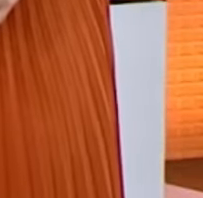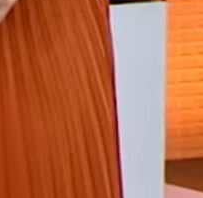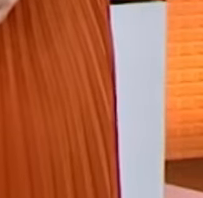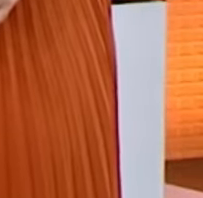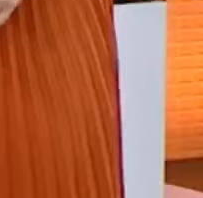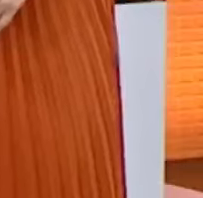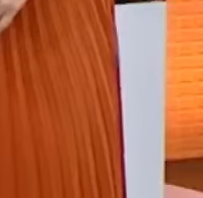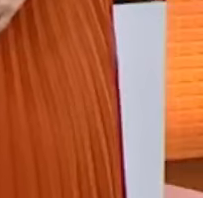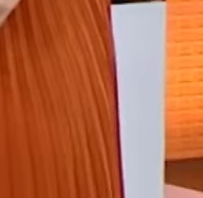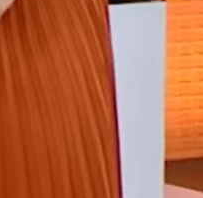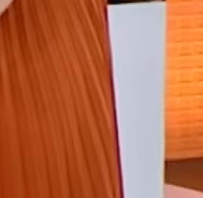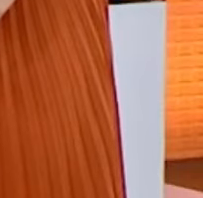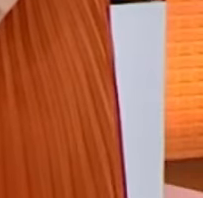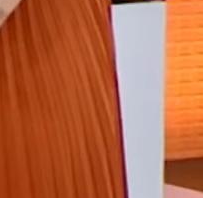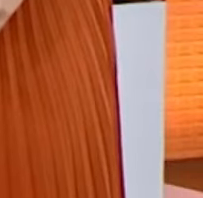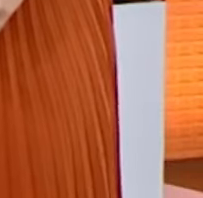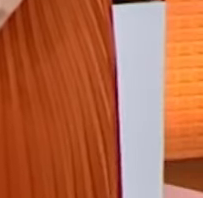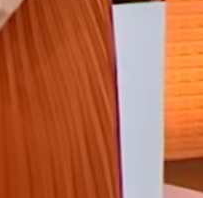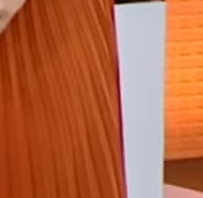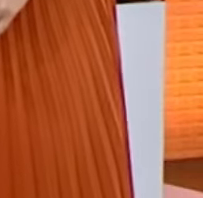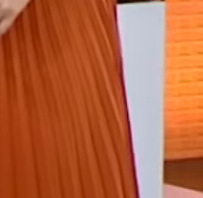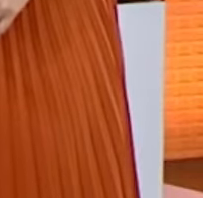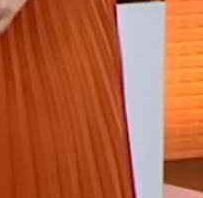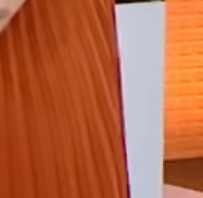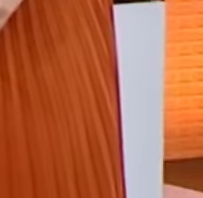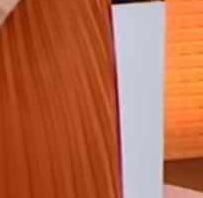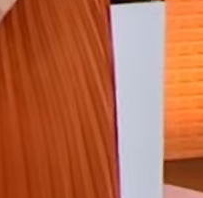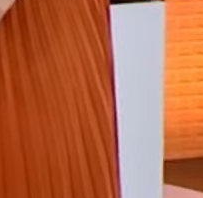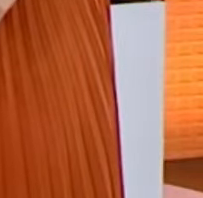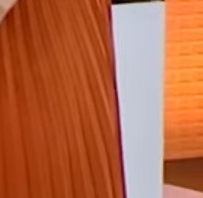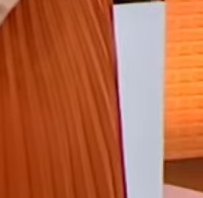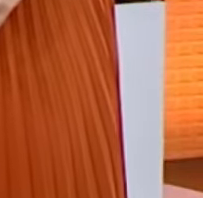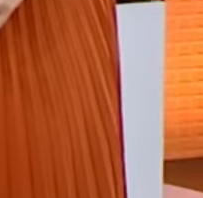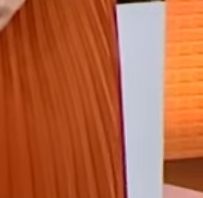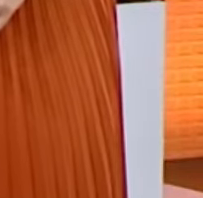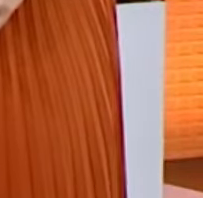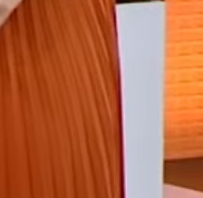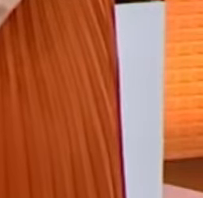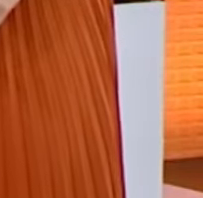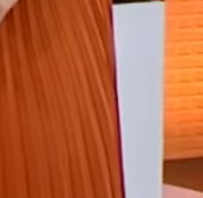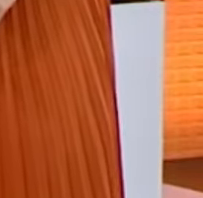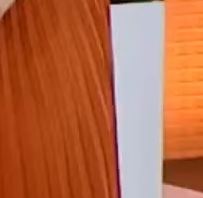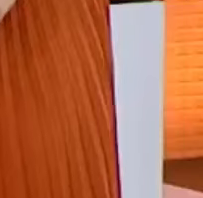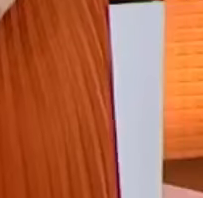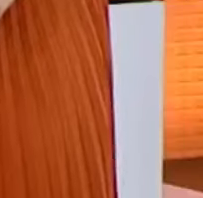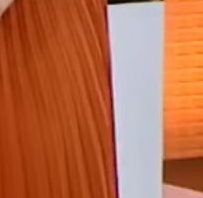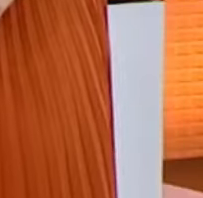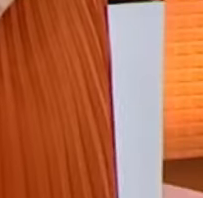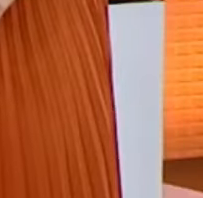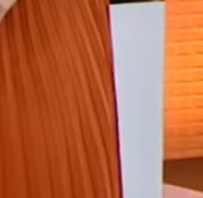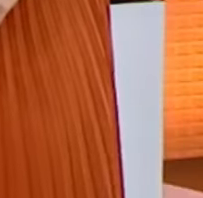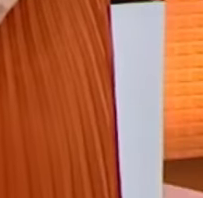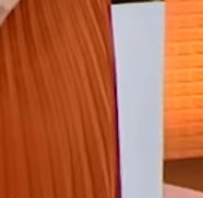news sa YouTube sa mga kapuso abroad subaybayan niyo po kami sa GMA Pinoy TV at www.gmanews.tv